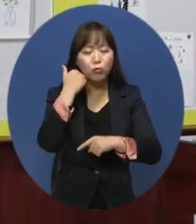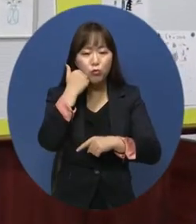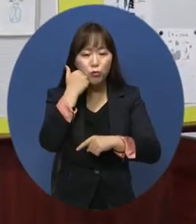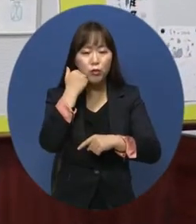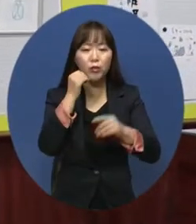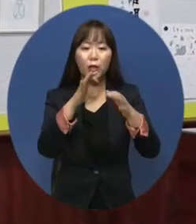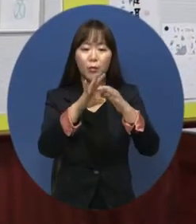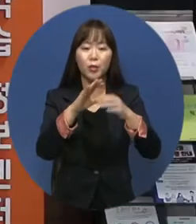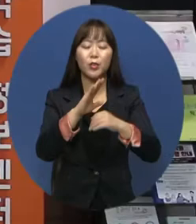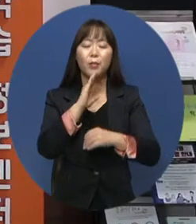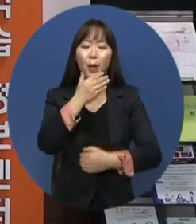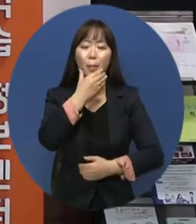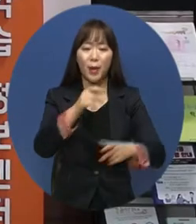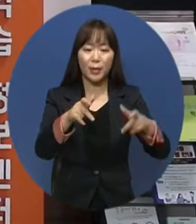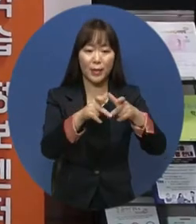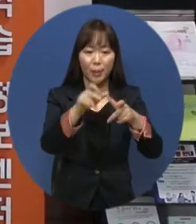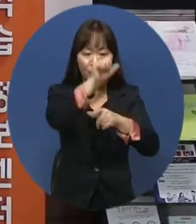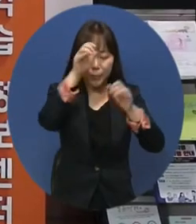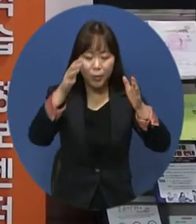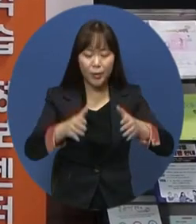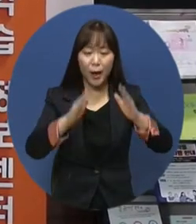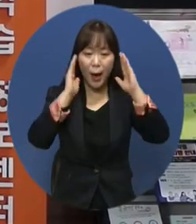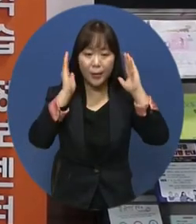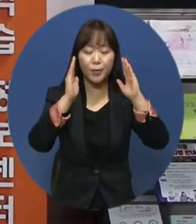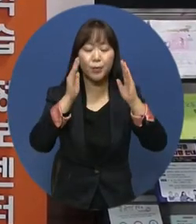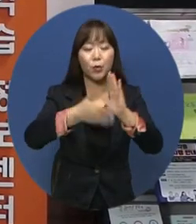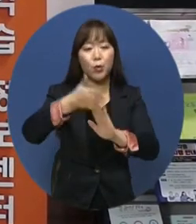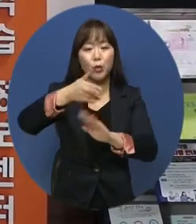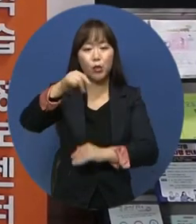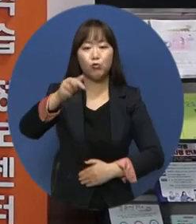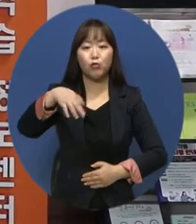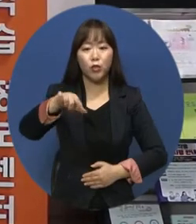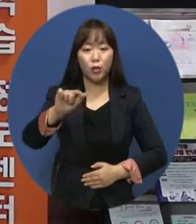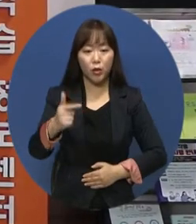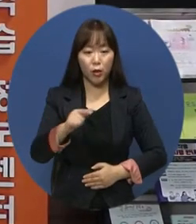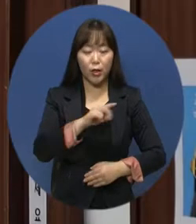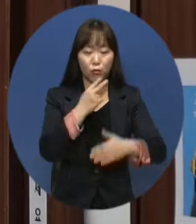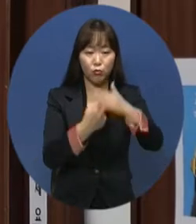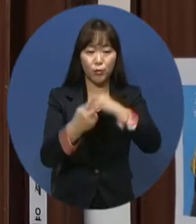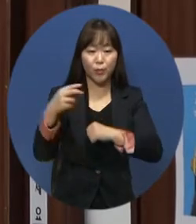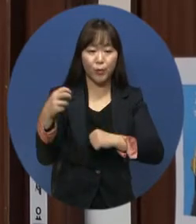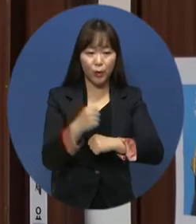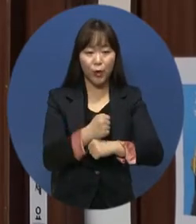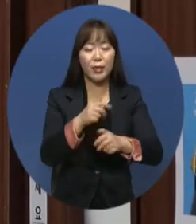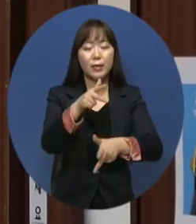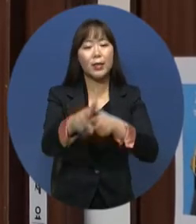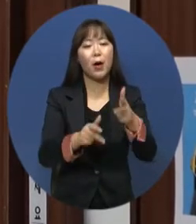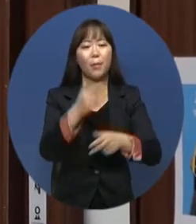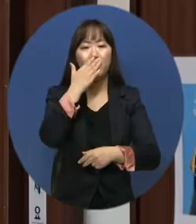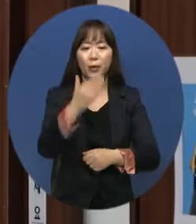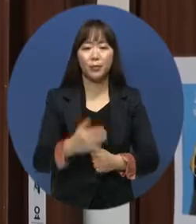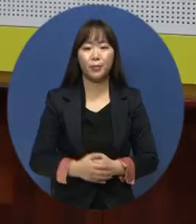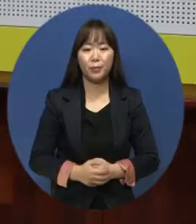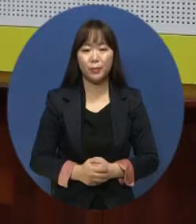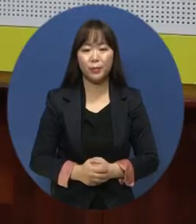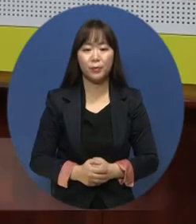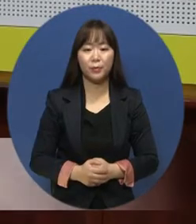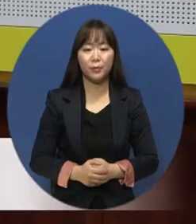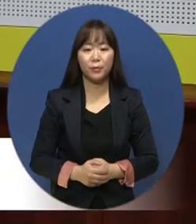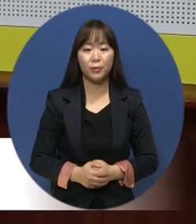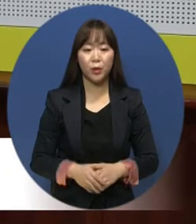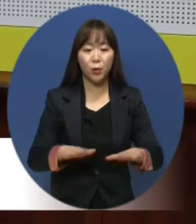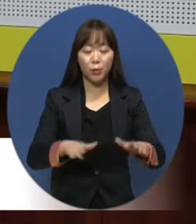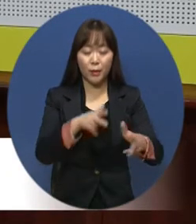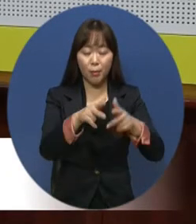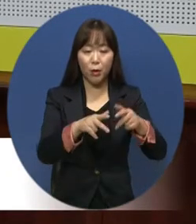행복한 장애인 평생학습도시 순천 이라는 비전으로 사업을 할 수 있게 되십니다 이번